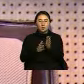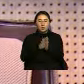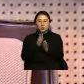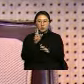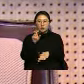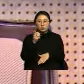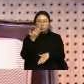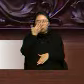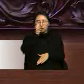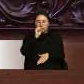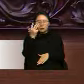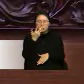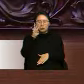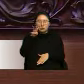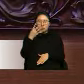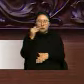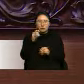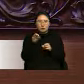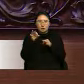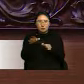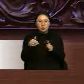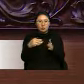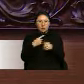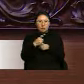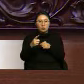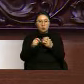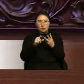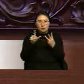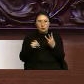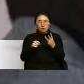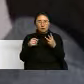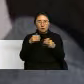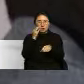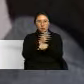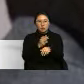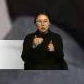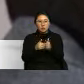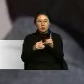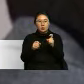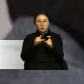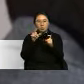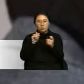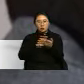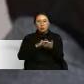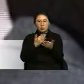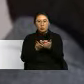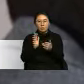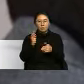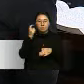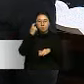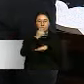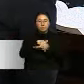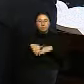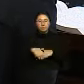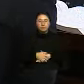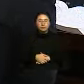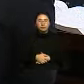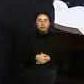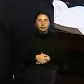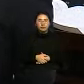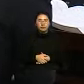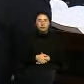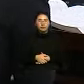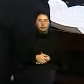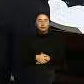29억 8천 4백만 원을 투입해 내년 3월까지 매입을 끝낸 뒤 11월까지 리모델링을 마칠 계획입니다